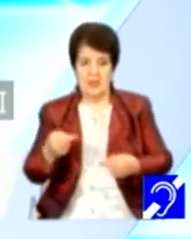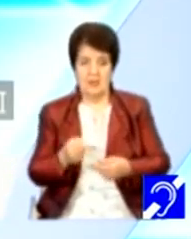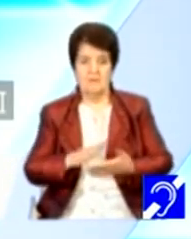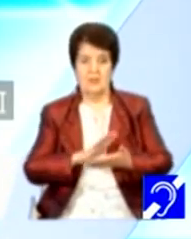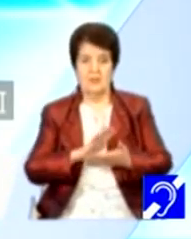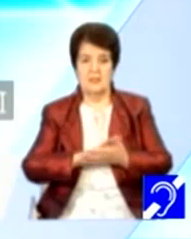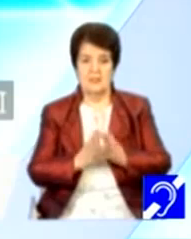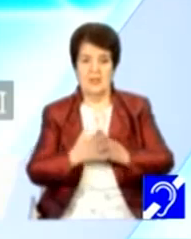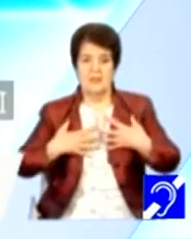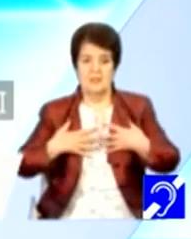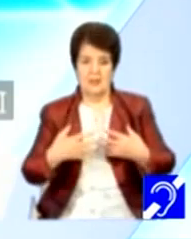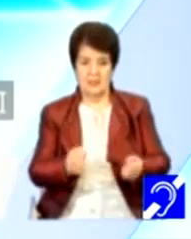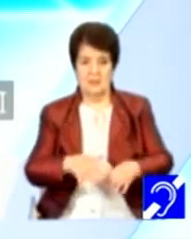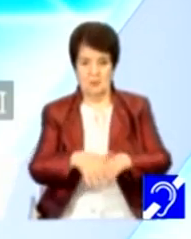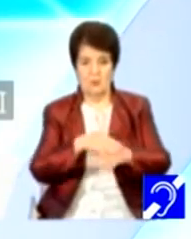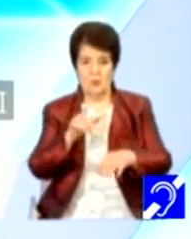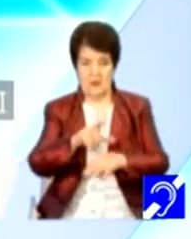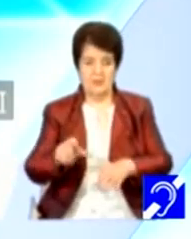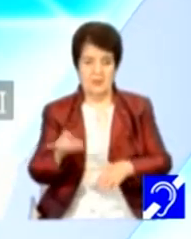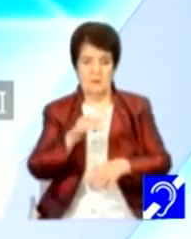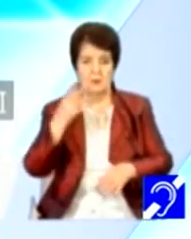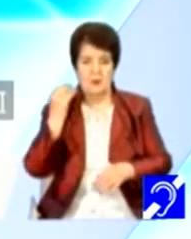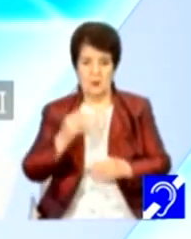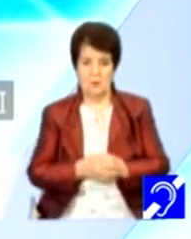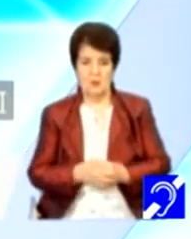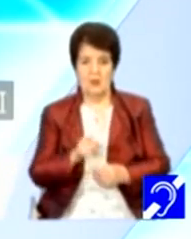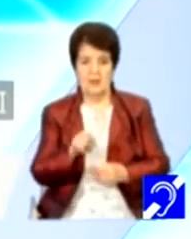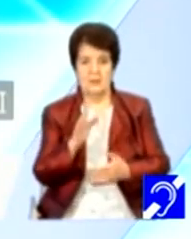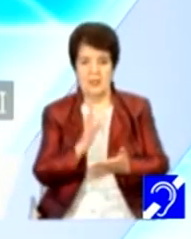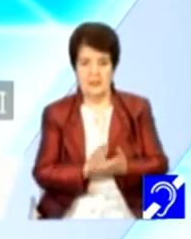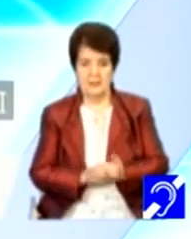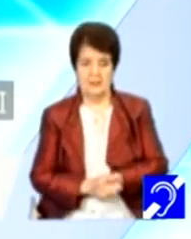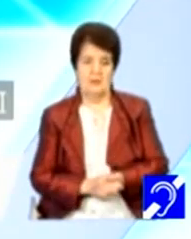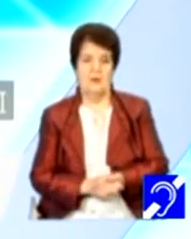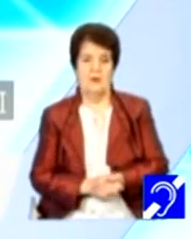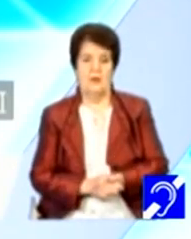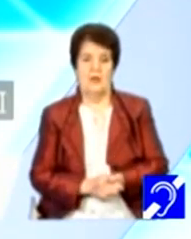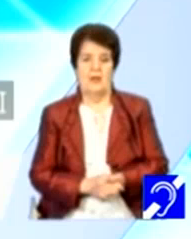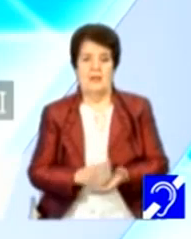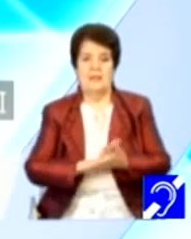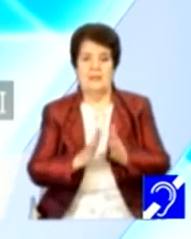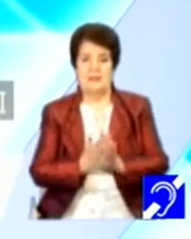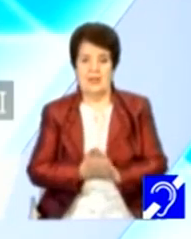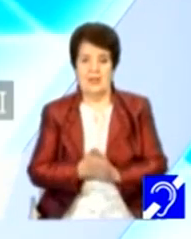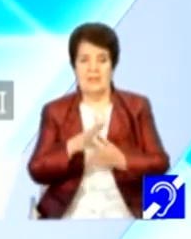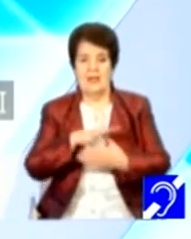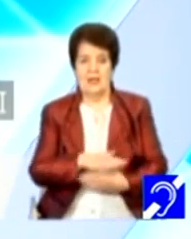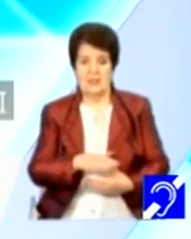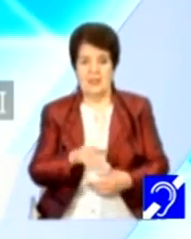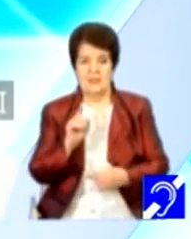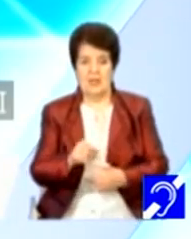starei sănătății populației Republicii Moldova. Asta este starea degradantă